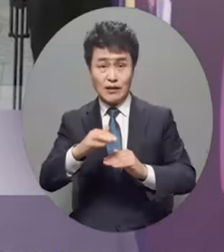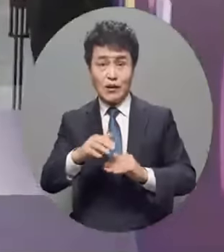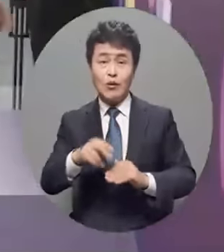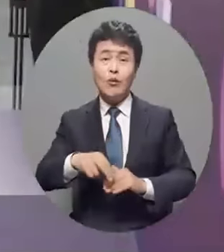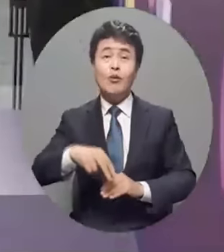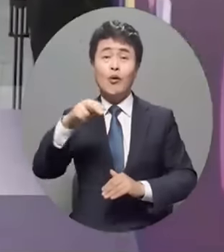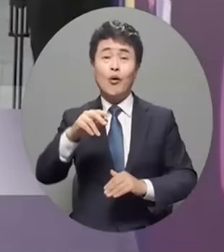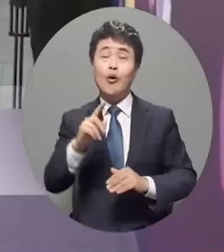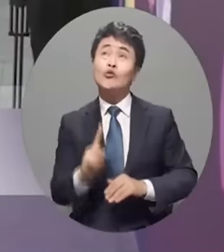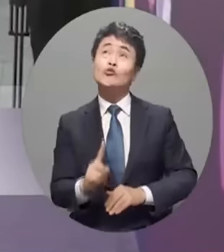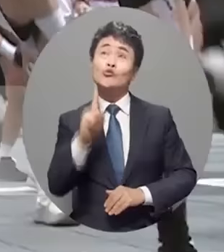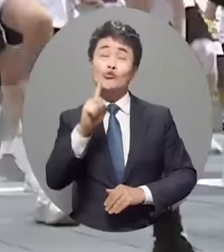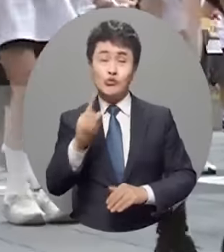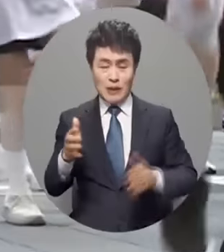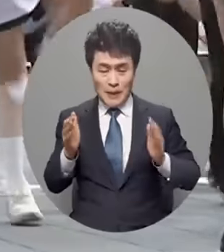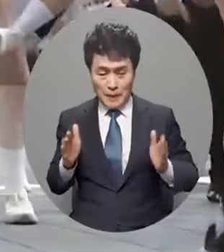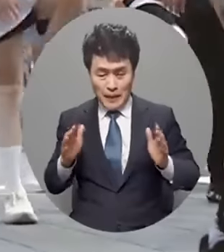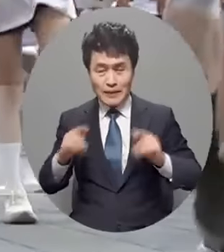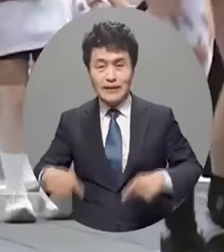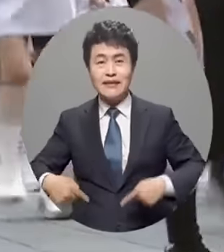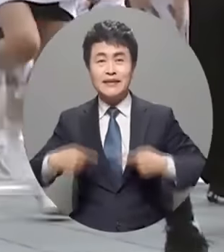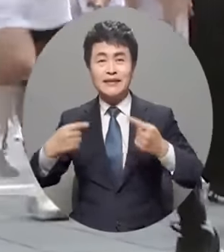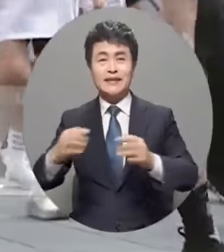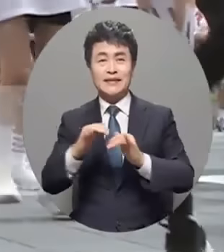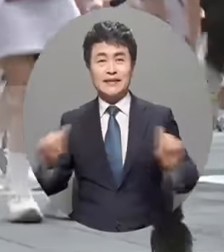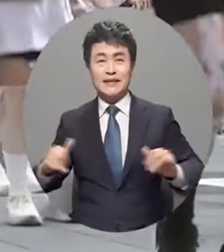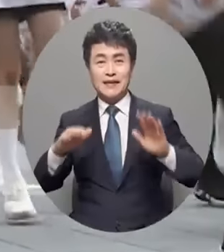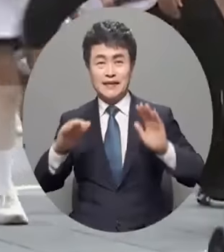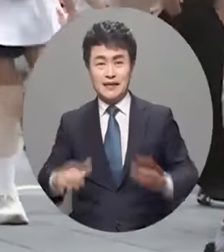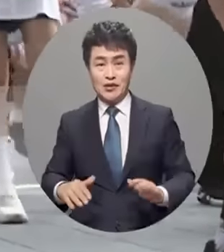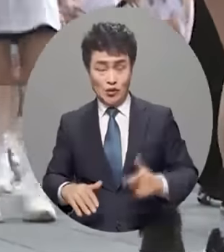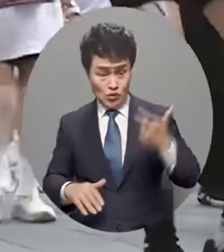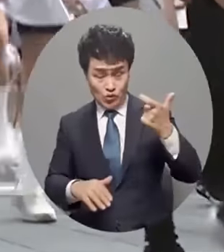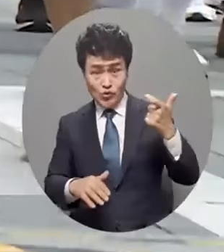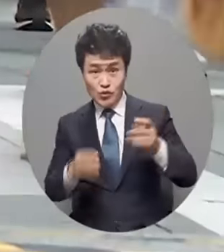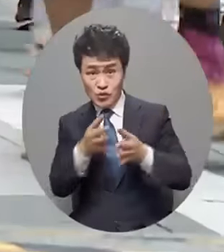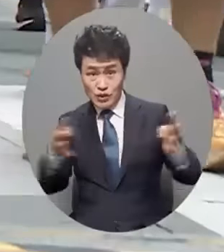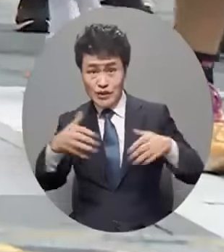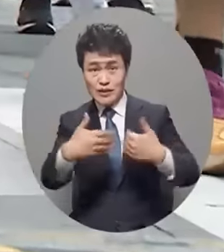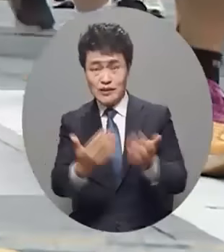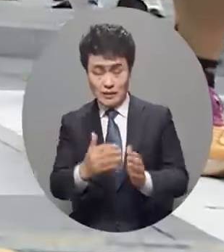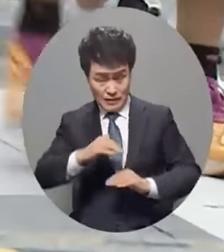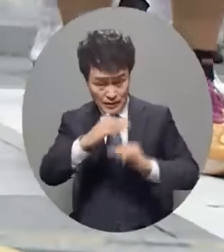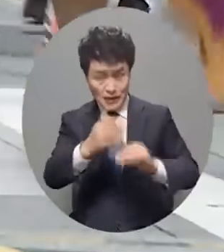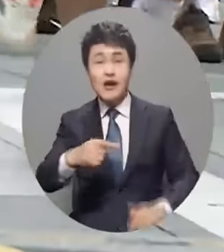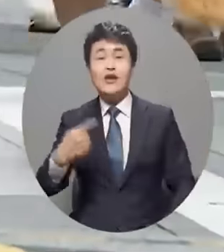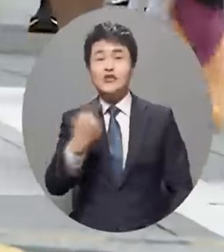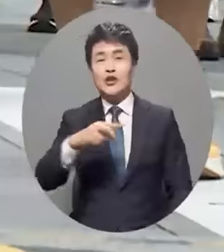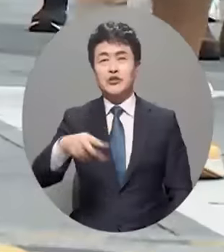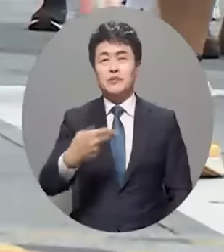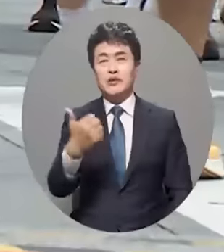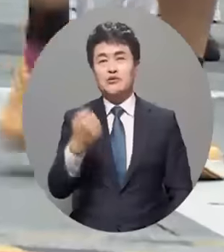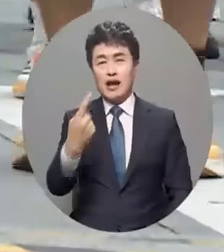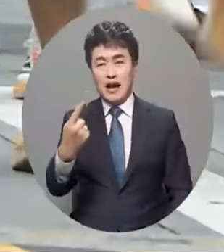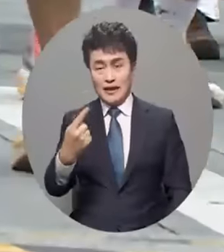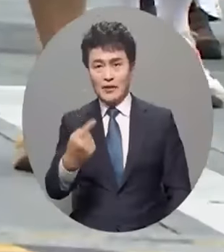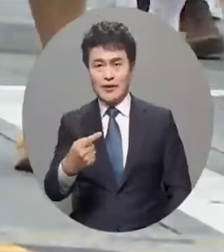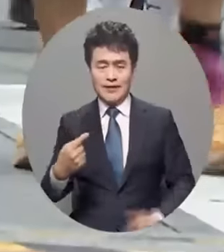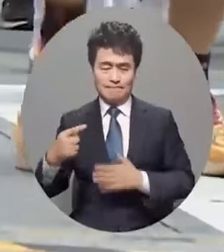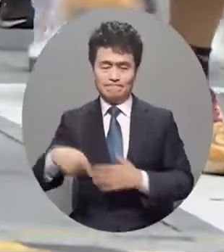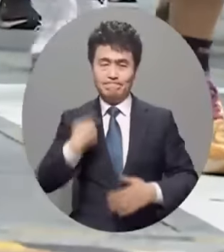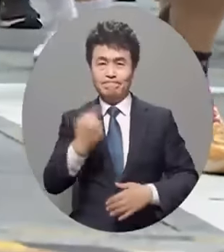이른바 수직 마라톤에 참가한 사람들입니다. 지상 60층. 계단 1,251개를 올라가기 위해 저마다 만반의